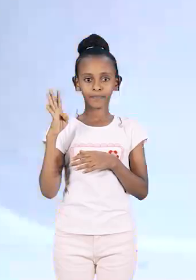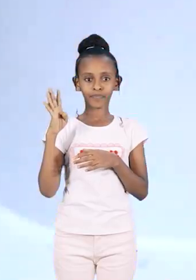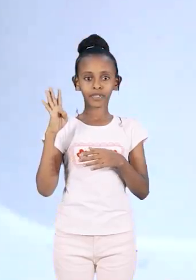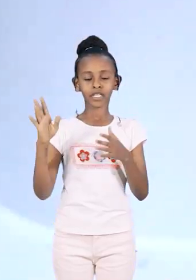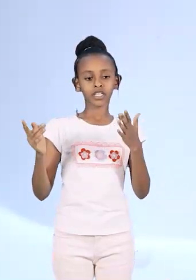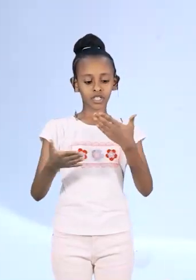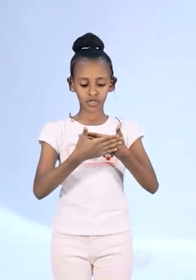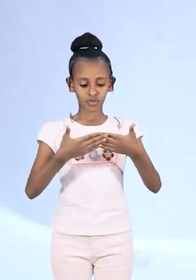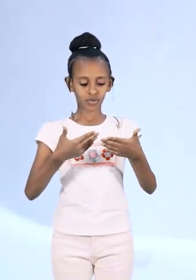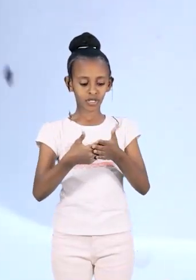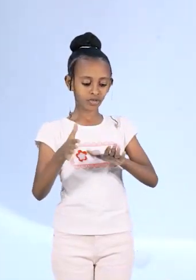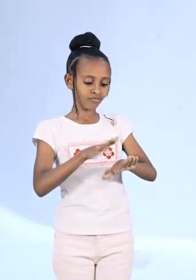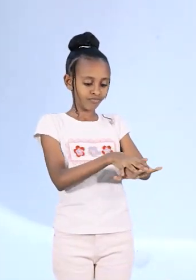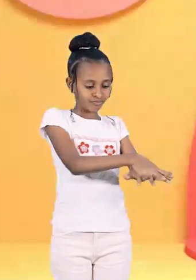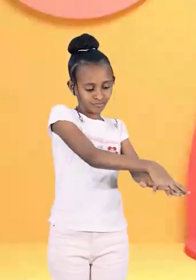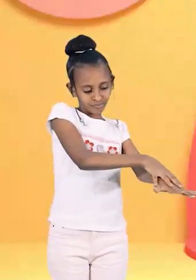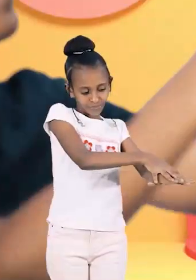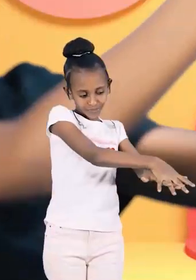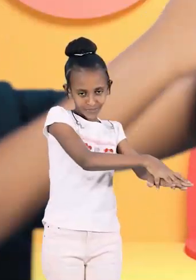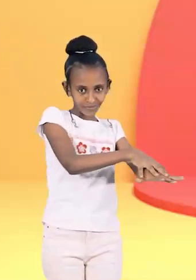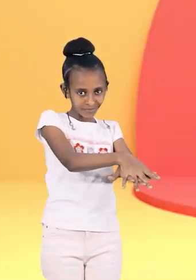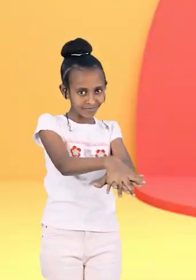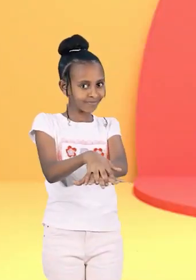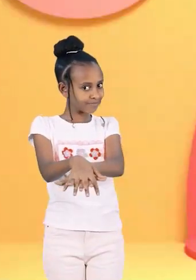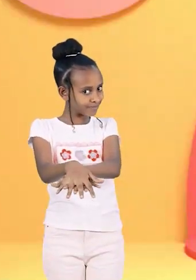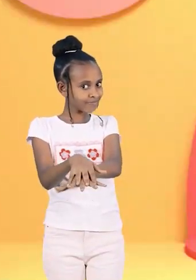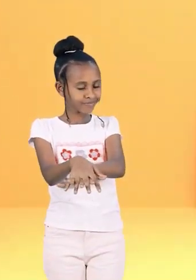raffaan duuba harka keenya sirritti rigna